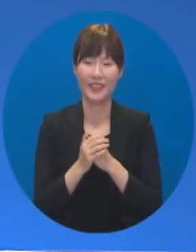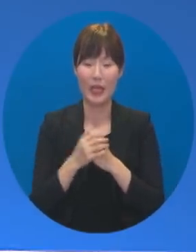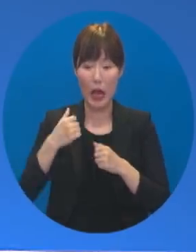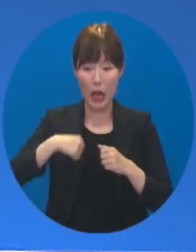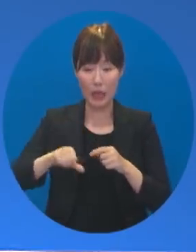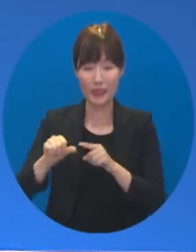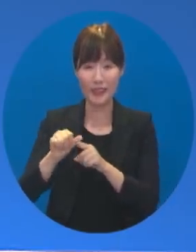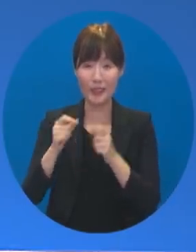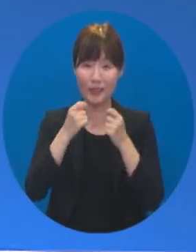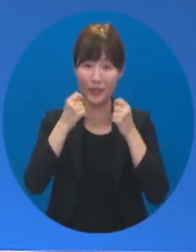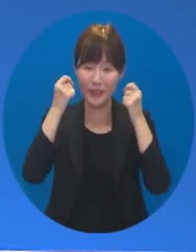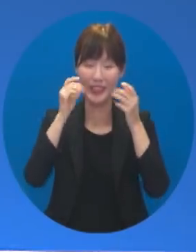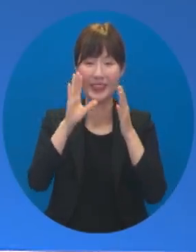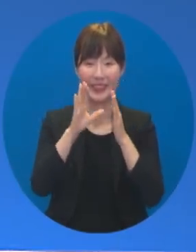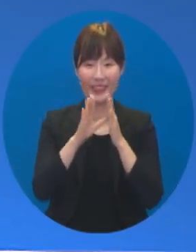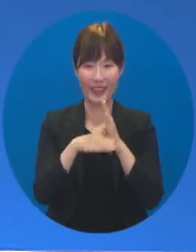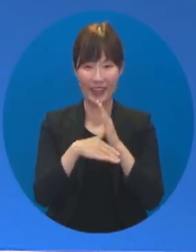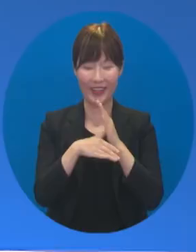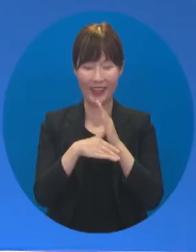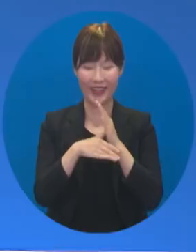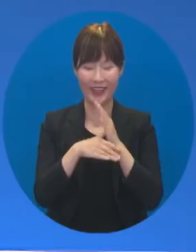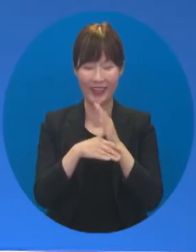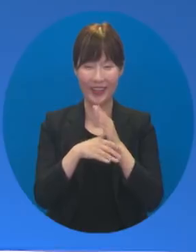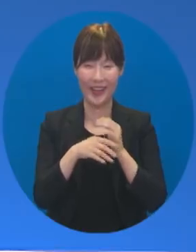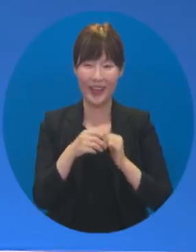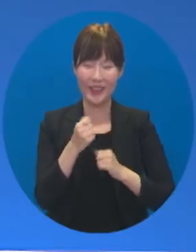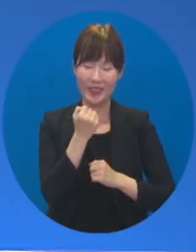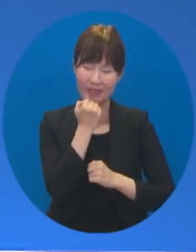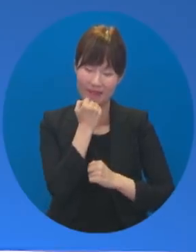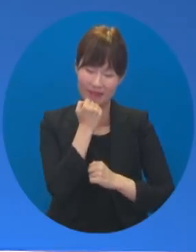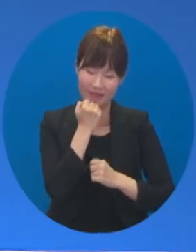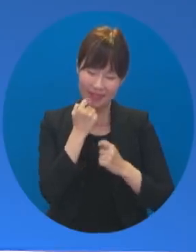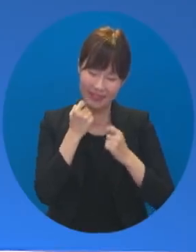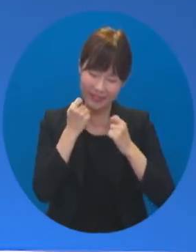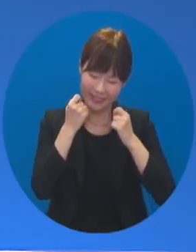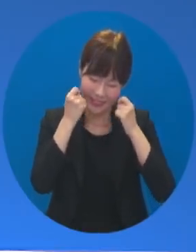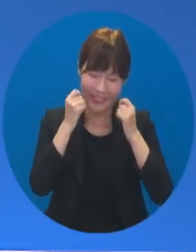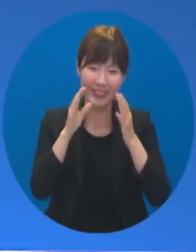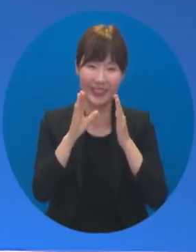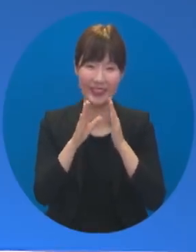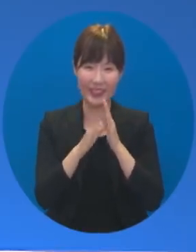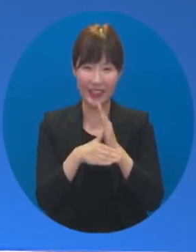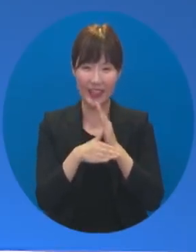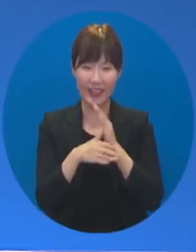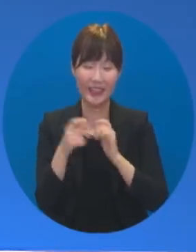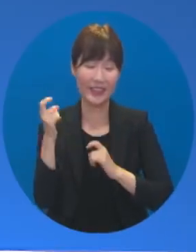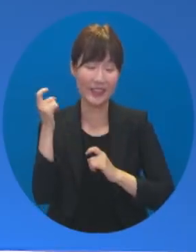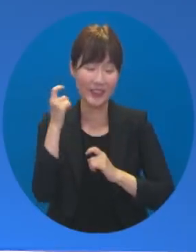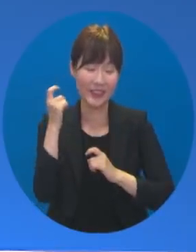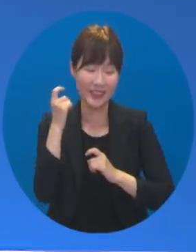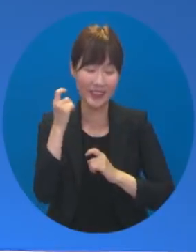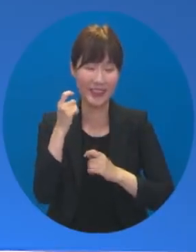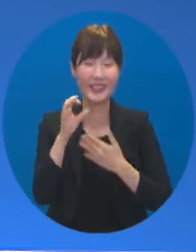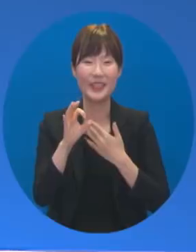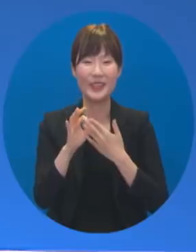웃을 때 웃음소리가 좀 있거든요. 깔깔깔깔깔 그러면 그렇게 그 소리가 좋고